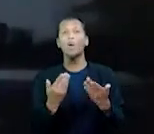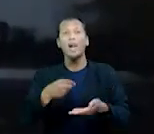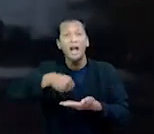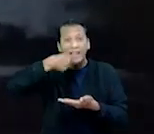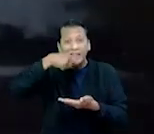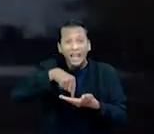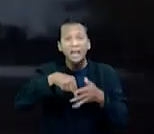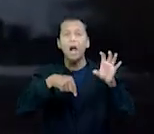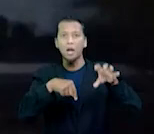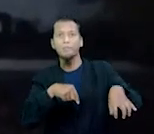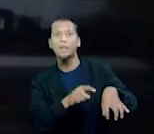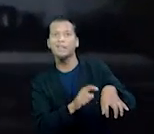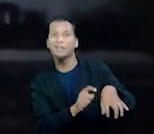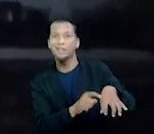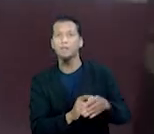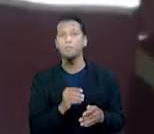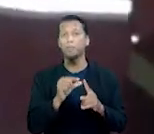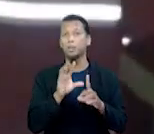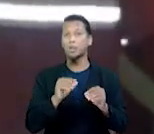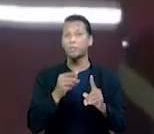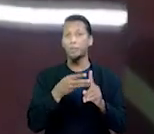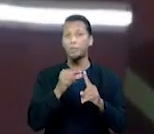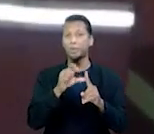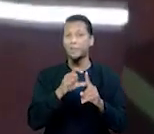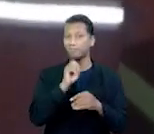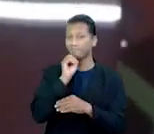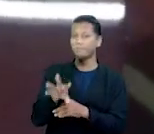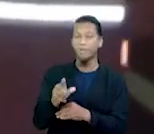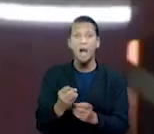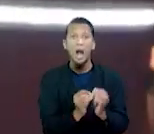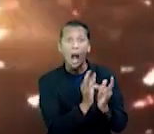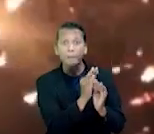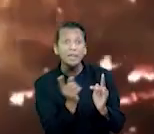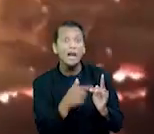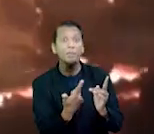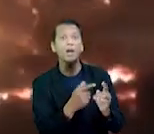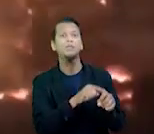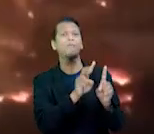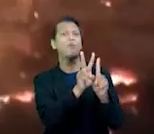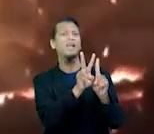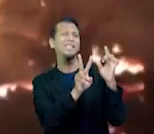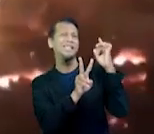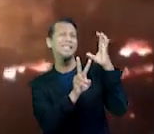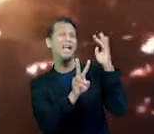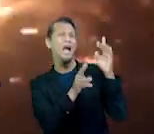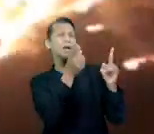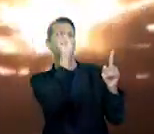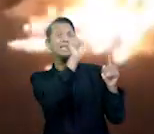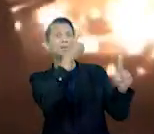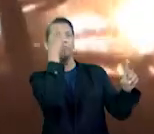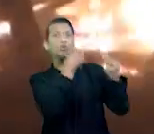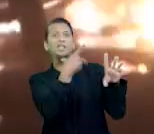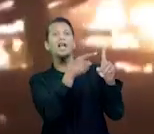tersebut. Menurut petugas BPBD Denpasar, titik api awalnya muncul pada pukul 12 waktu Indonesia Tengah, diduga akibat